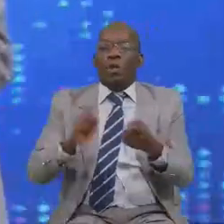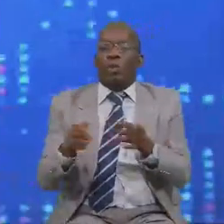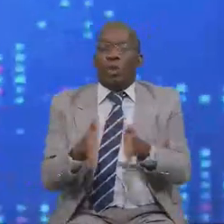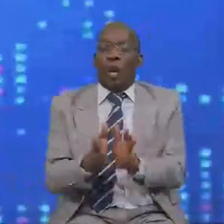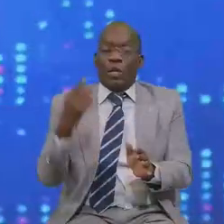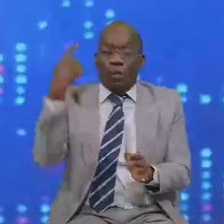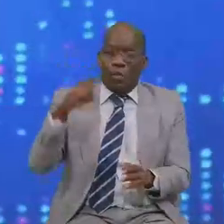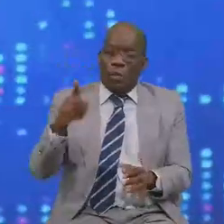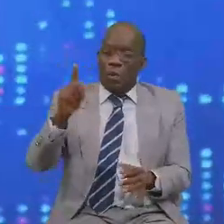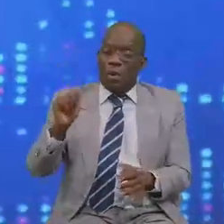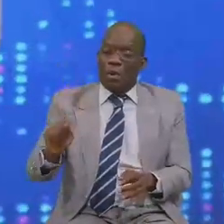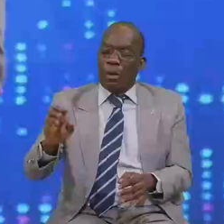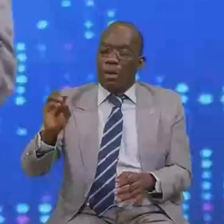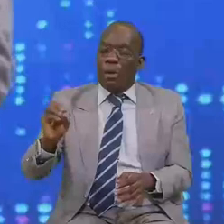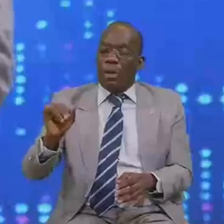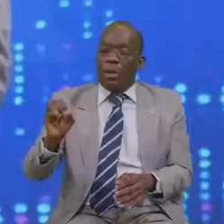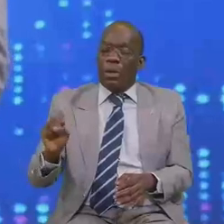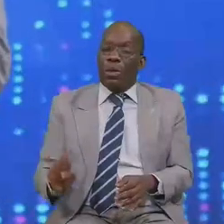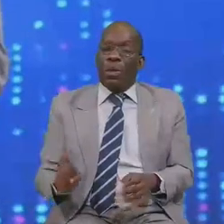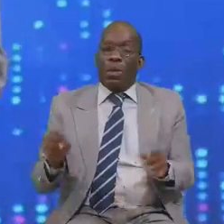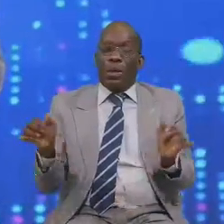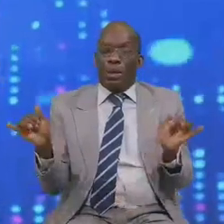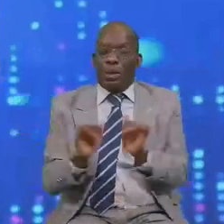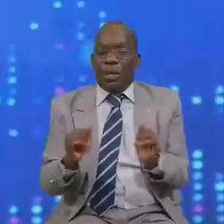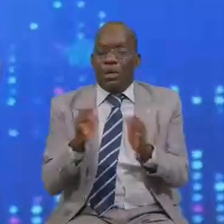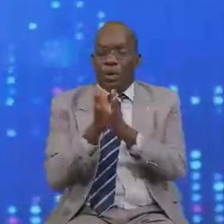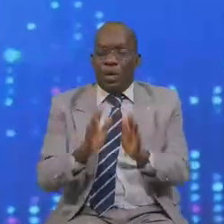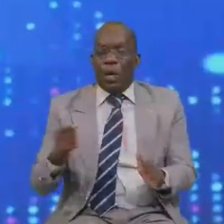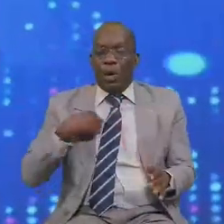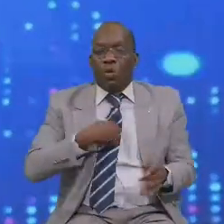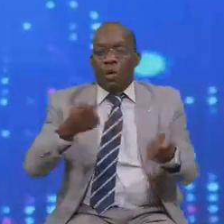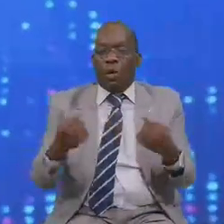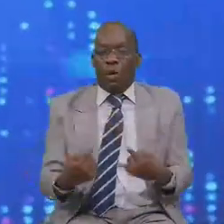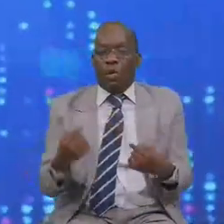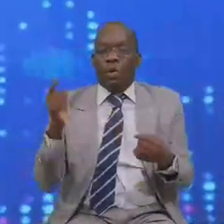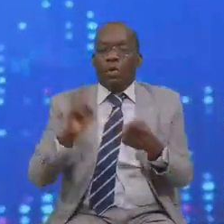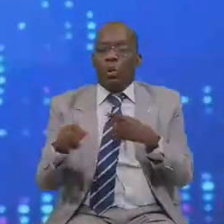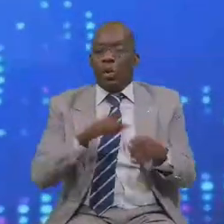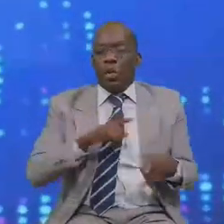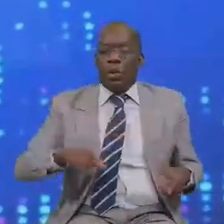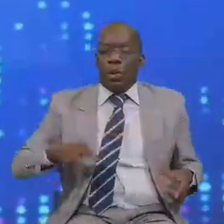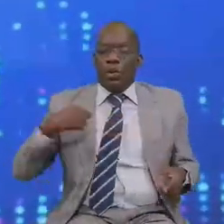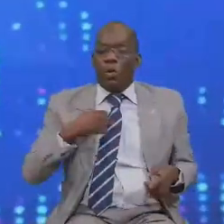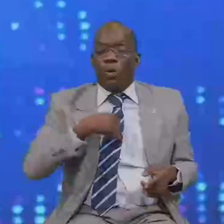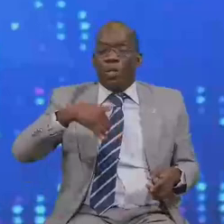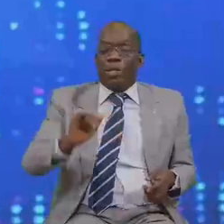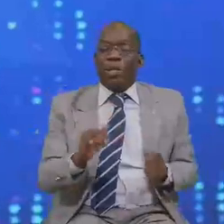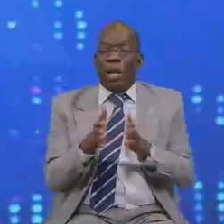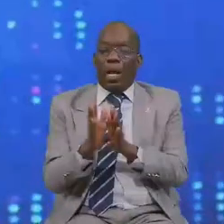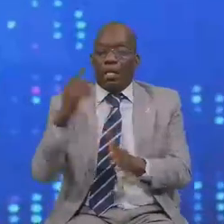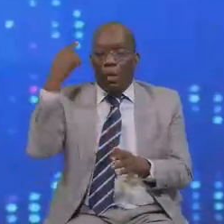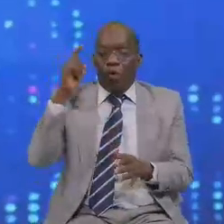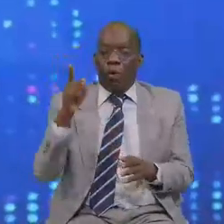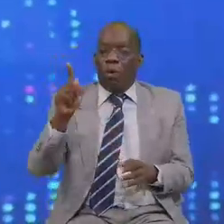La même prière que nous avons faite il y a de cela 5 ans. Nous venons encore au Seigneur. Nous faisons toujours la même chose, les